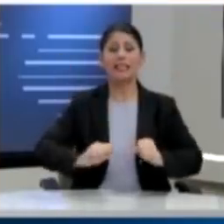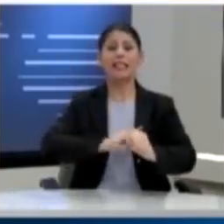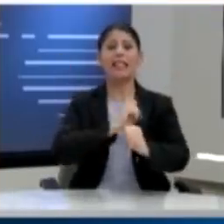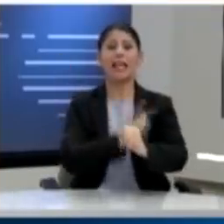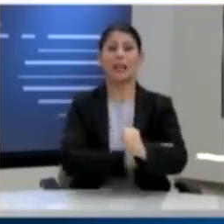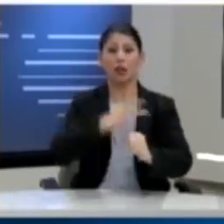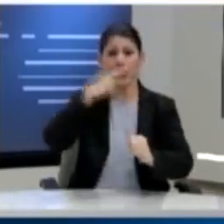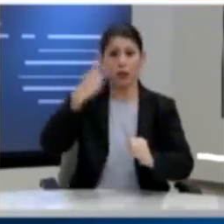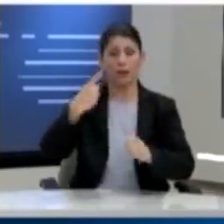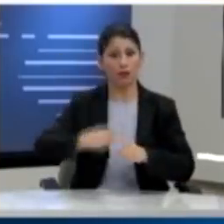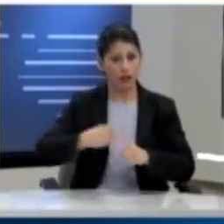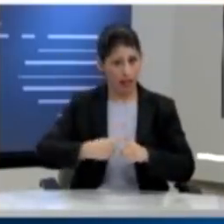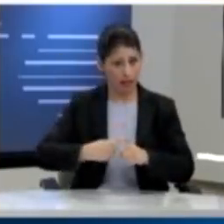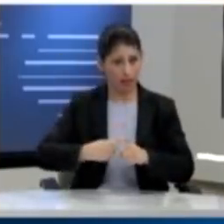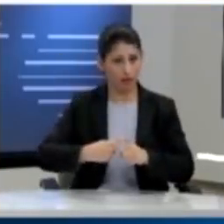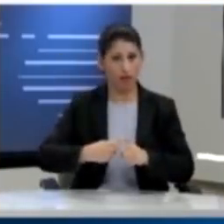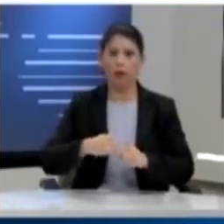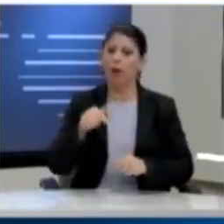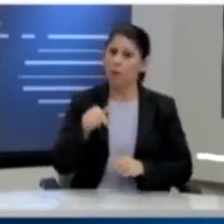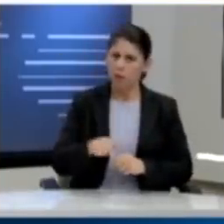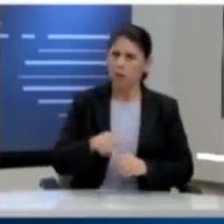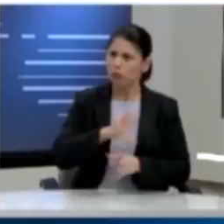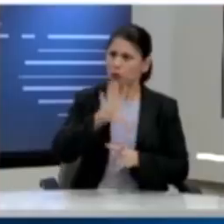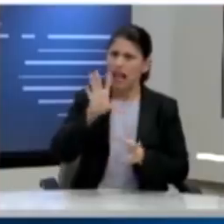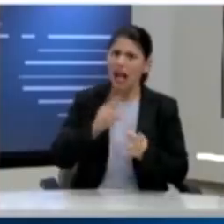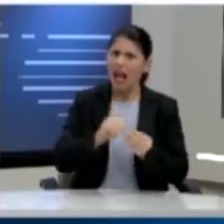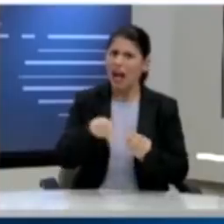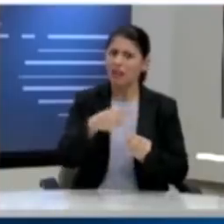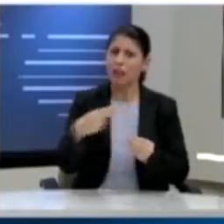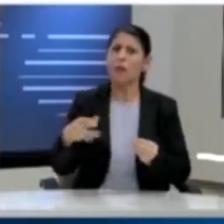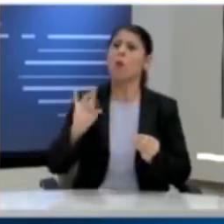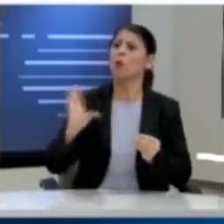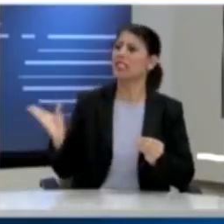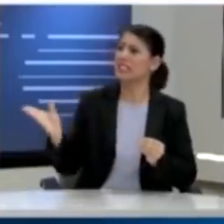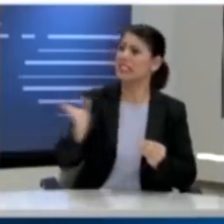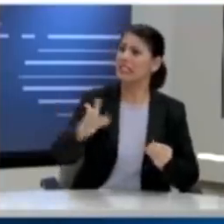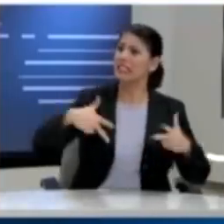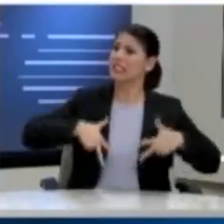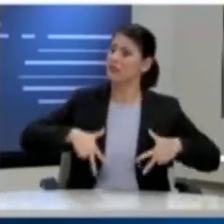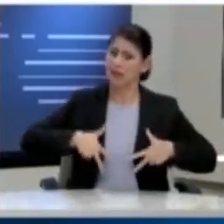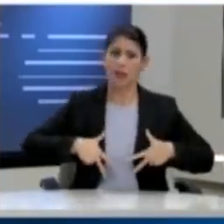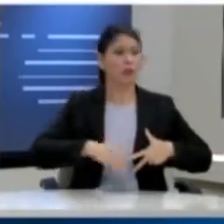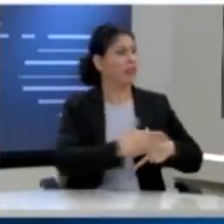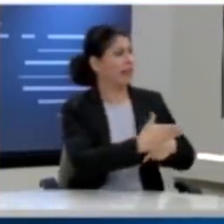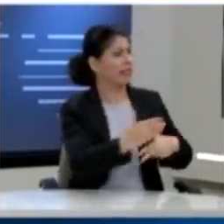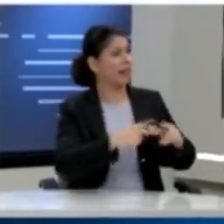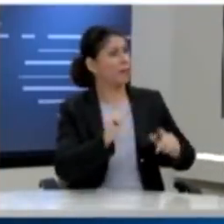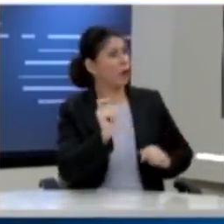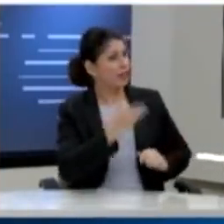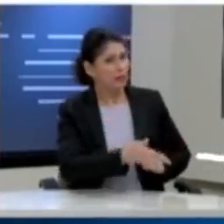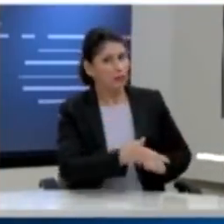της Ελλάδας», για τα οποία ούτε εσείς κύριοι της κυβέρνησης, ούτε εσείς κύριοι της αντιπολίτευσης